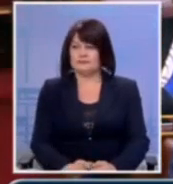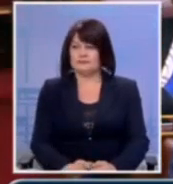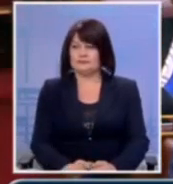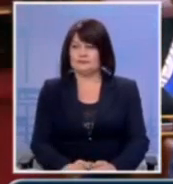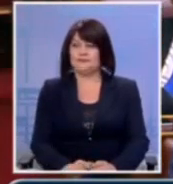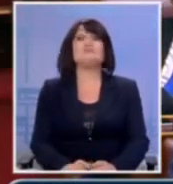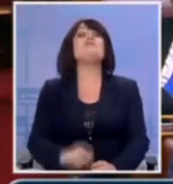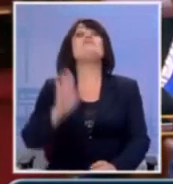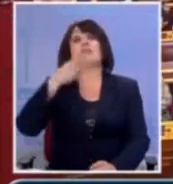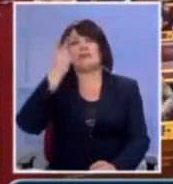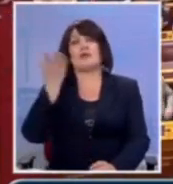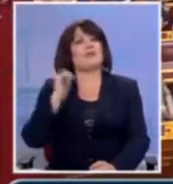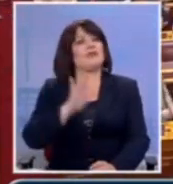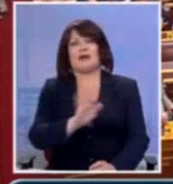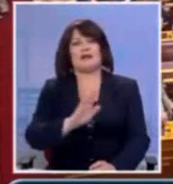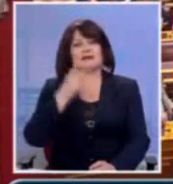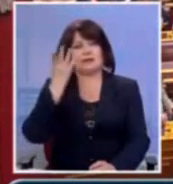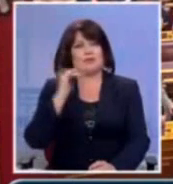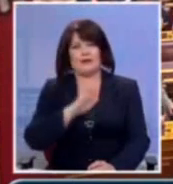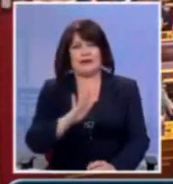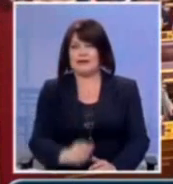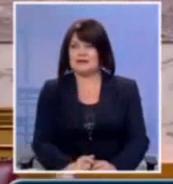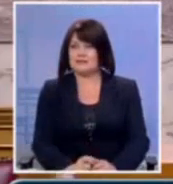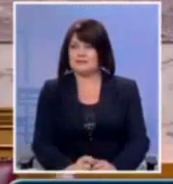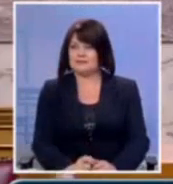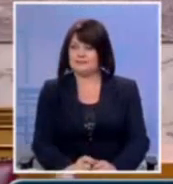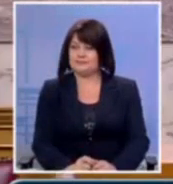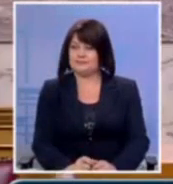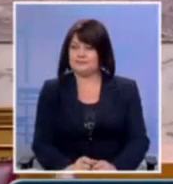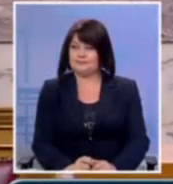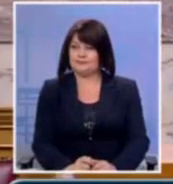Δεν έχετε το λόγο. Δεν έχετε το λόγο.